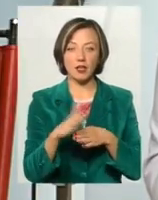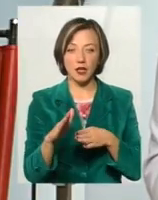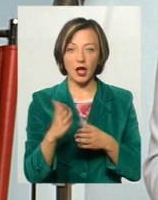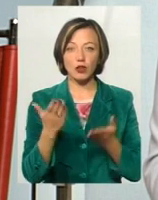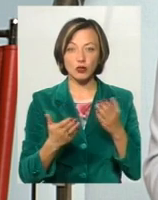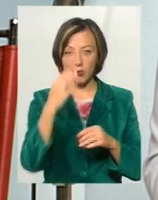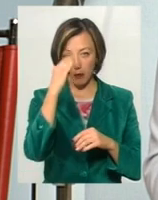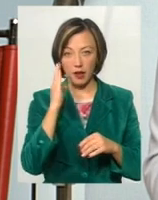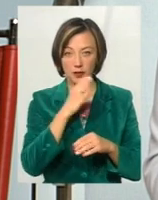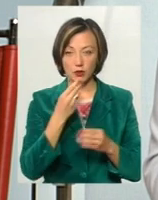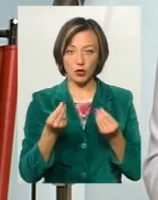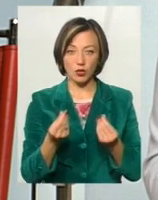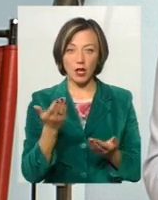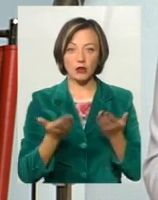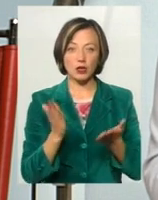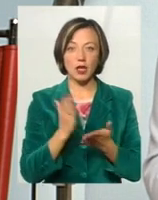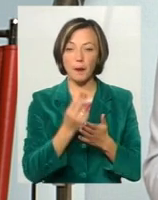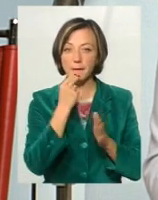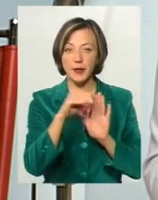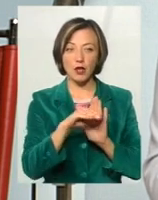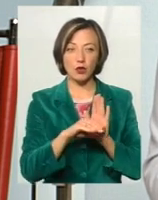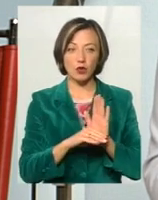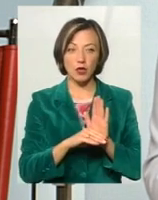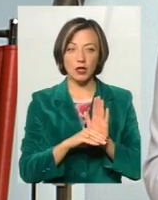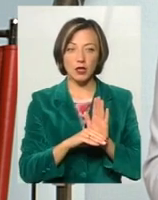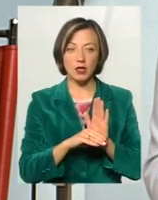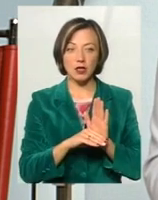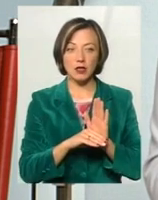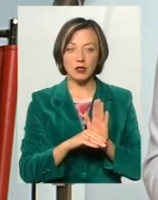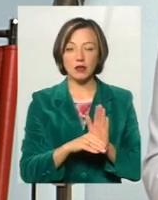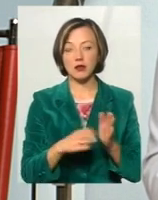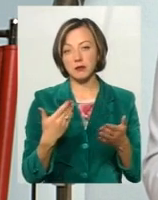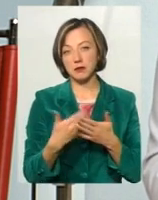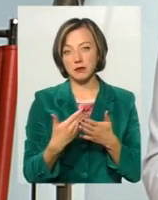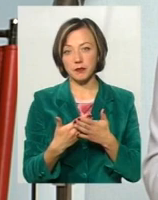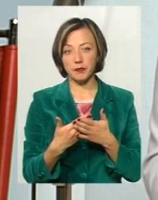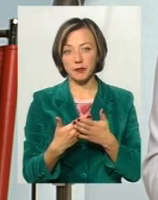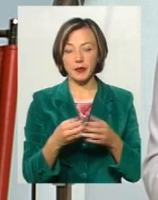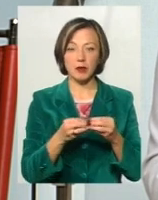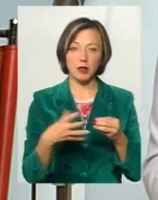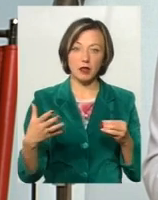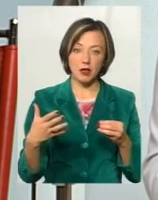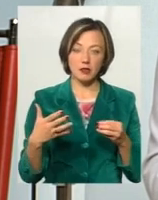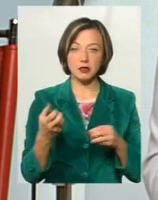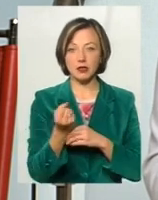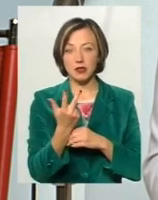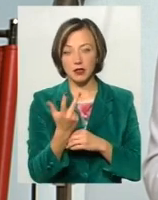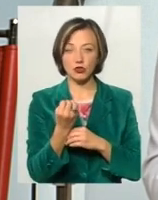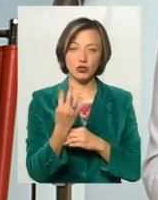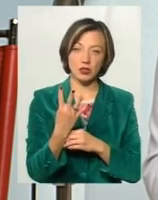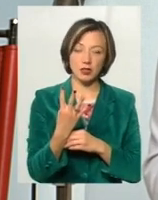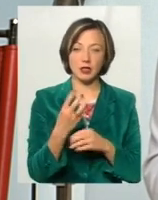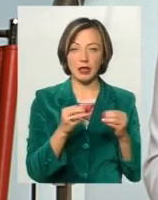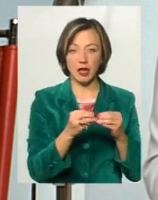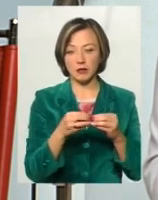якщо це батьківські кошти, то якщо є меню, ну, є так, як і виходять десь в межах 15, 13, 14,